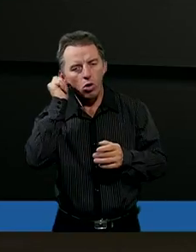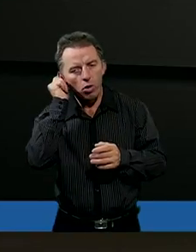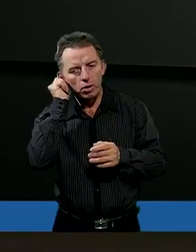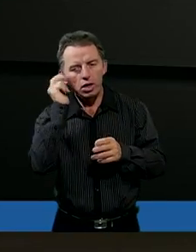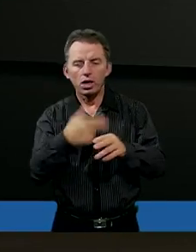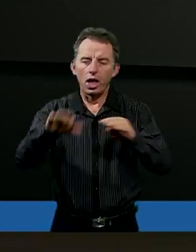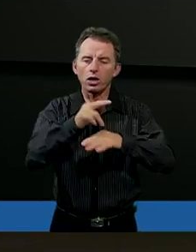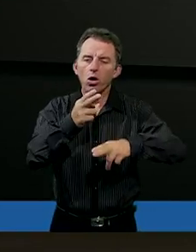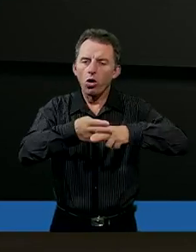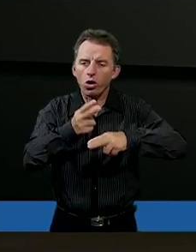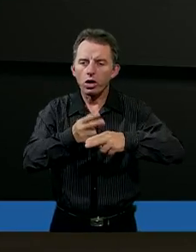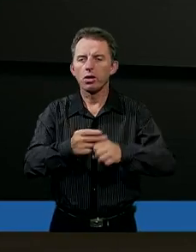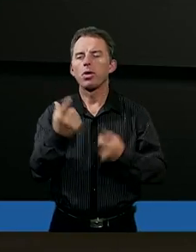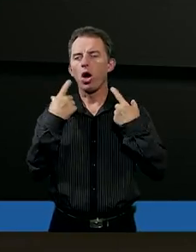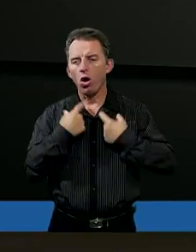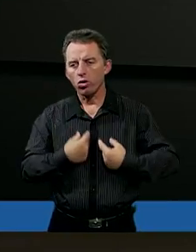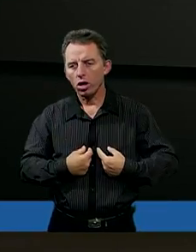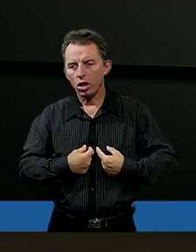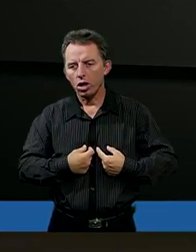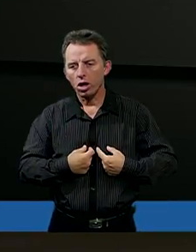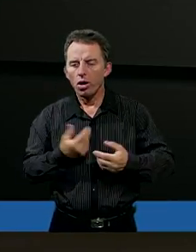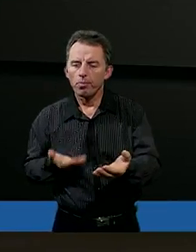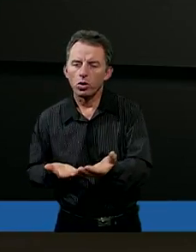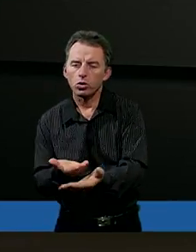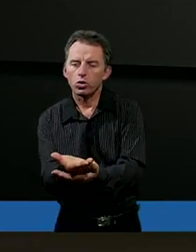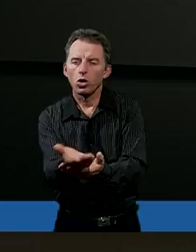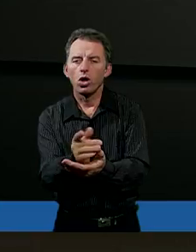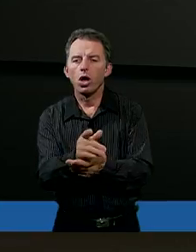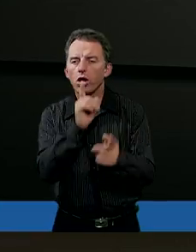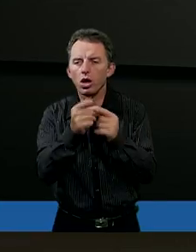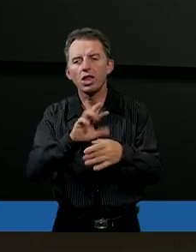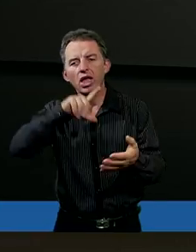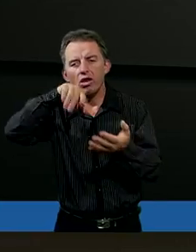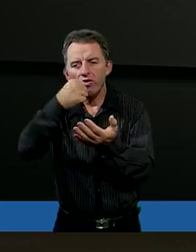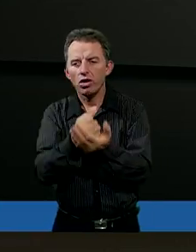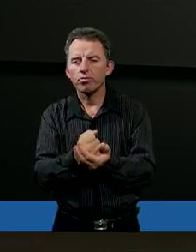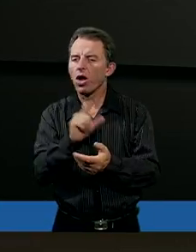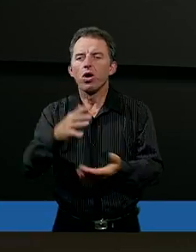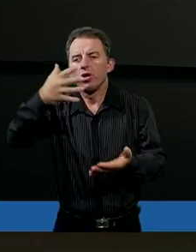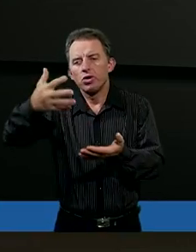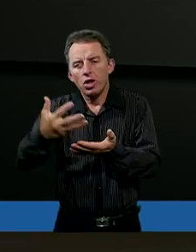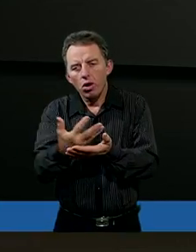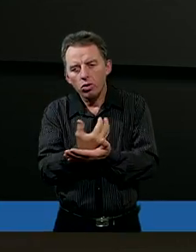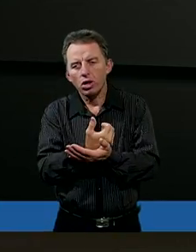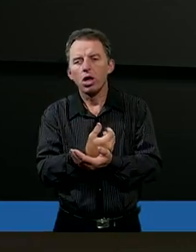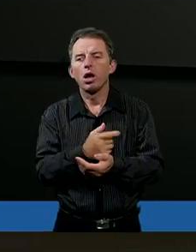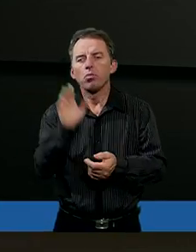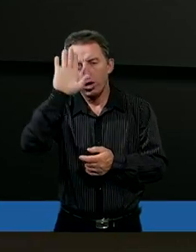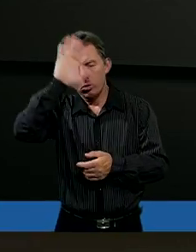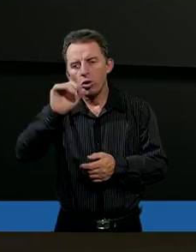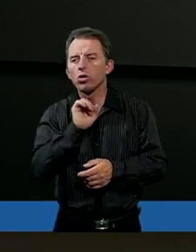nad chorymi osobami, podsumowała naszą rozmowę takim stwierdzeniem: oj, nie udała się Panu Bogu